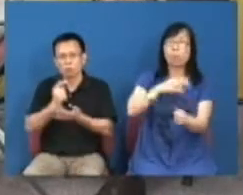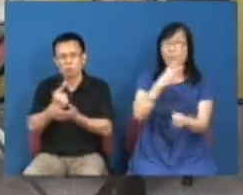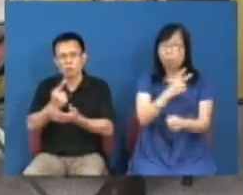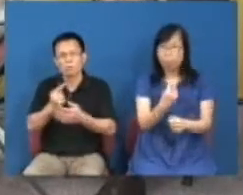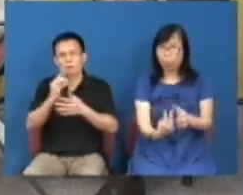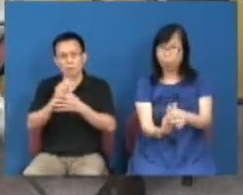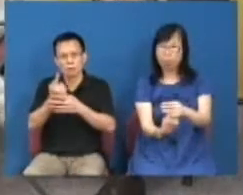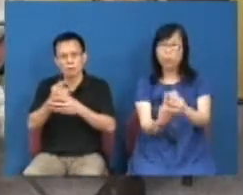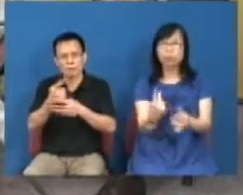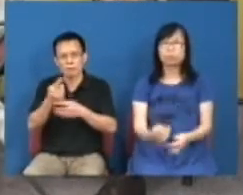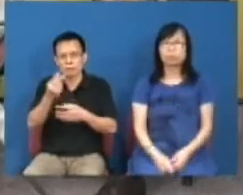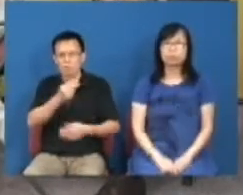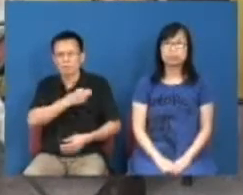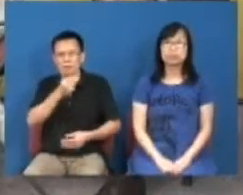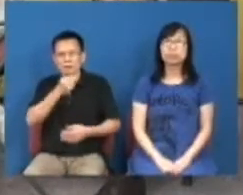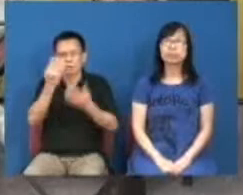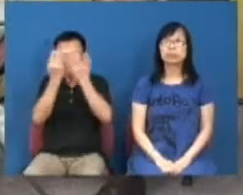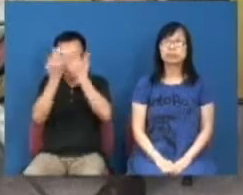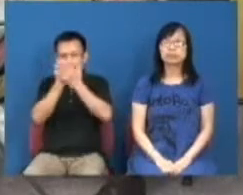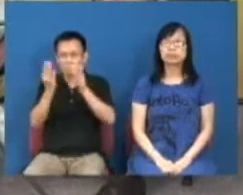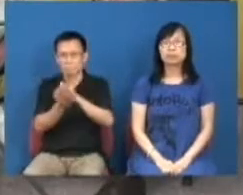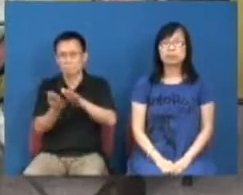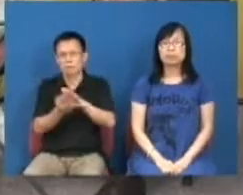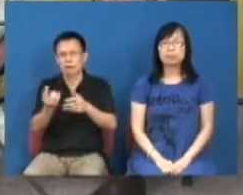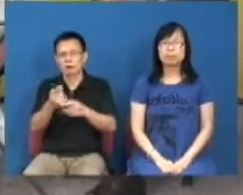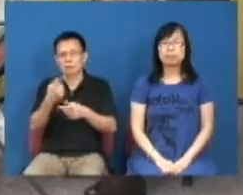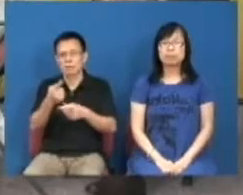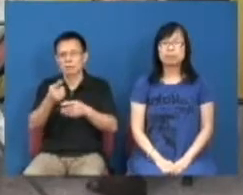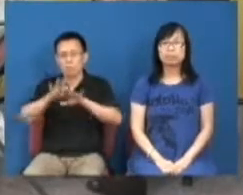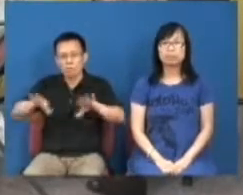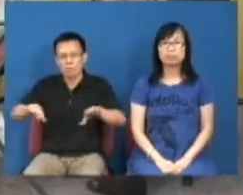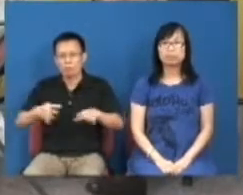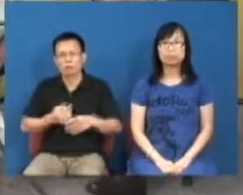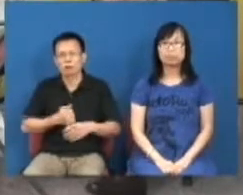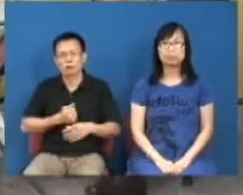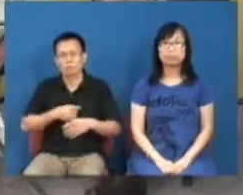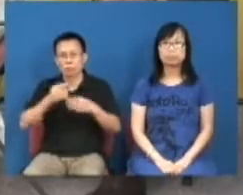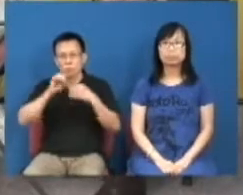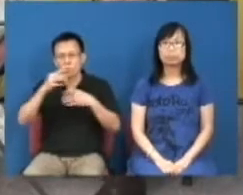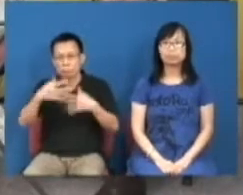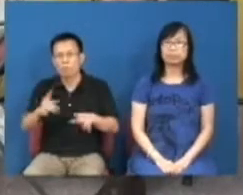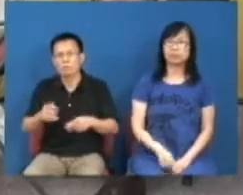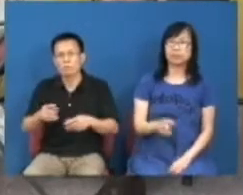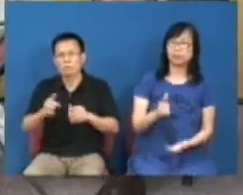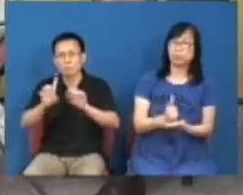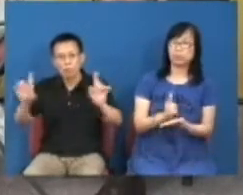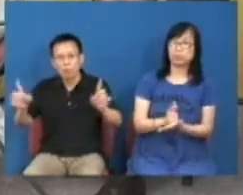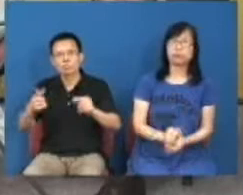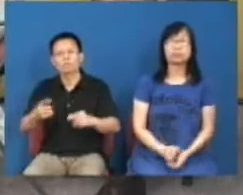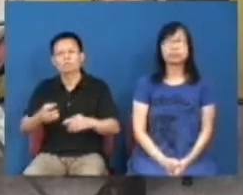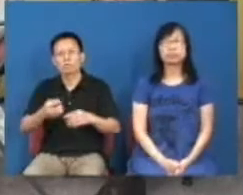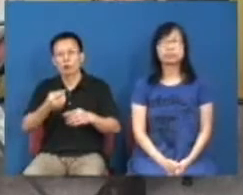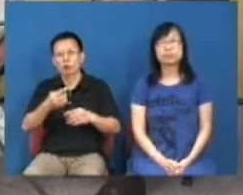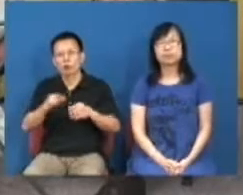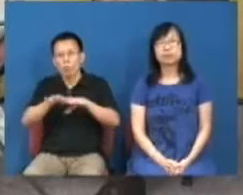啊！真係， 因為識人講嘅話咧，嗰、那個調解員咧讀完嗰40堂之後咧，原來成個人謙虛咗嘅喎。 咦，好緊要啊！ 會係啦。 嗰位